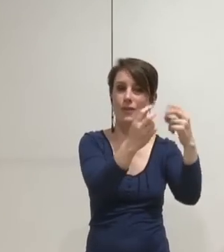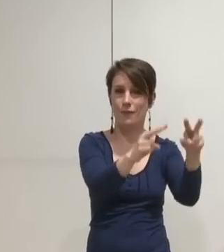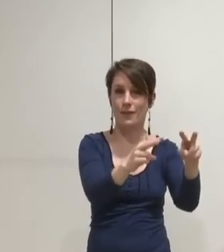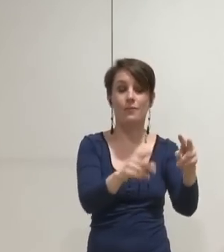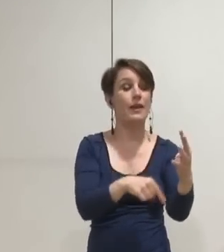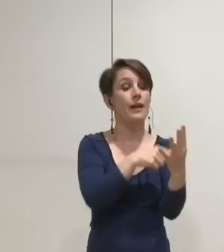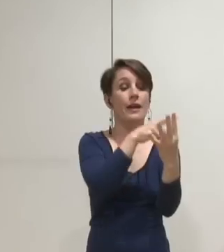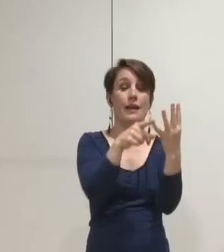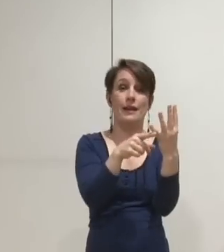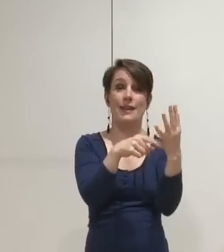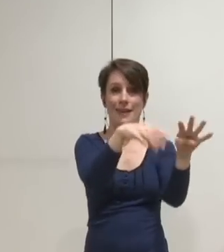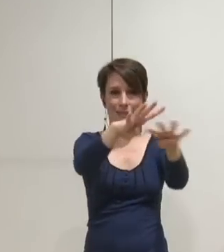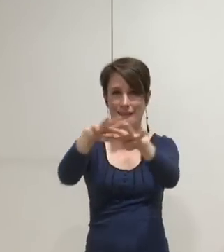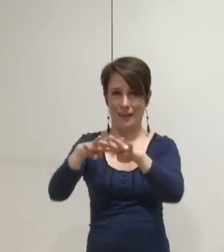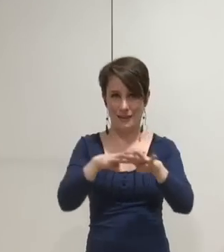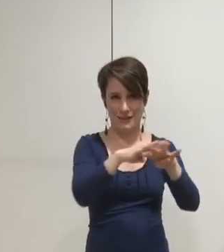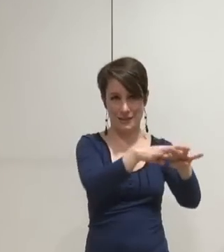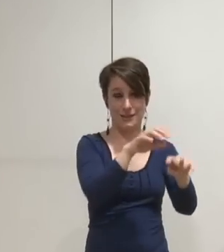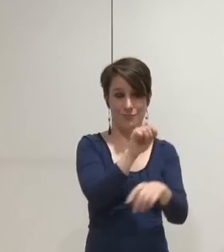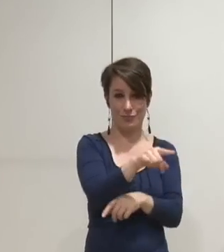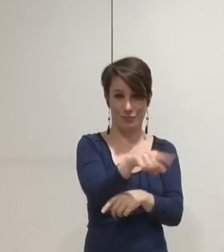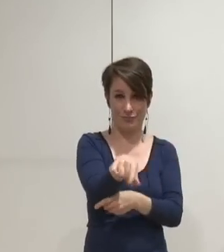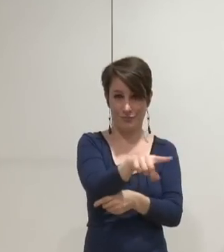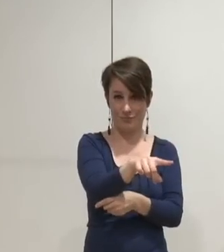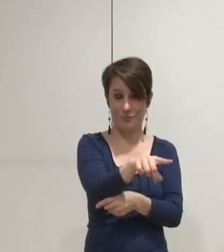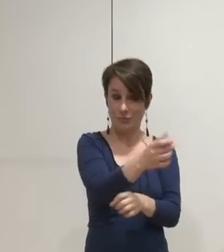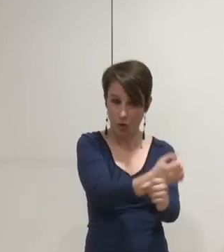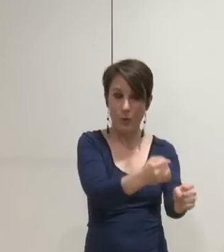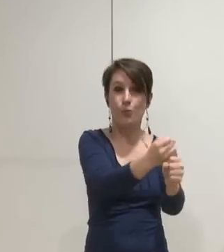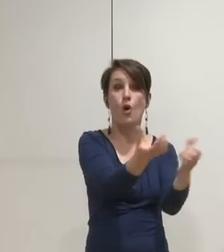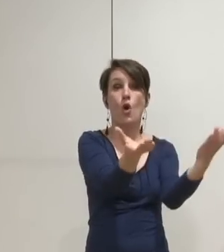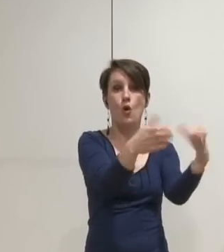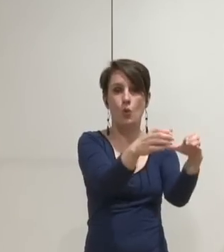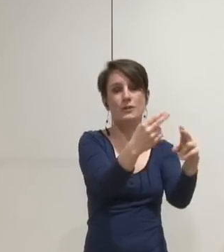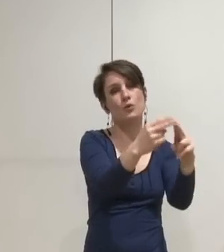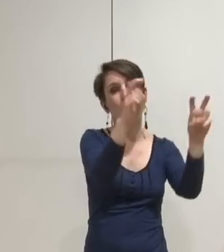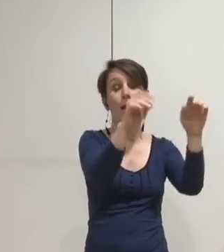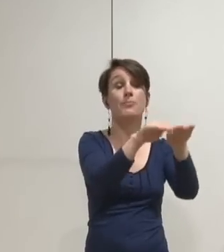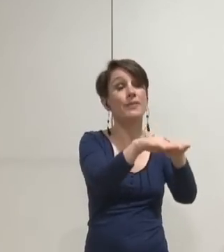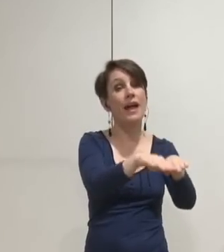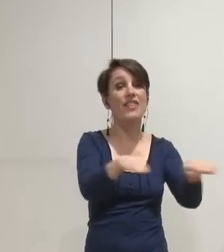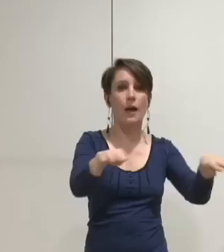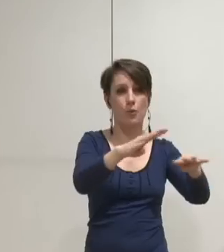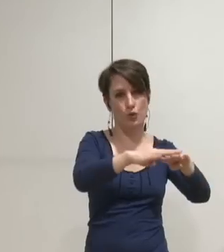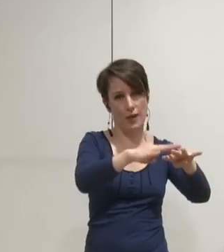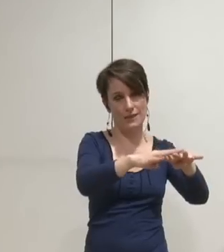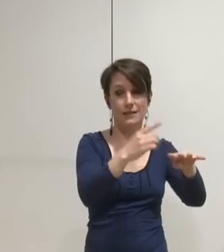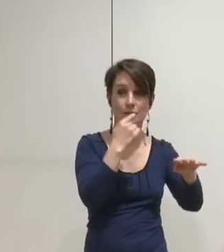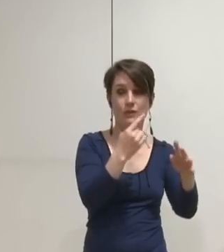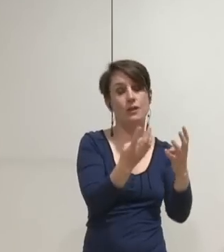quatre quartiers sont mis en place des commissions qu'on a appelé des tables de quartiers qui correspondent au Conseil